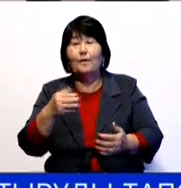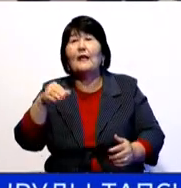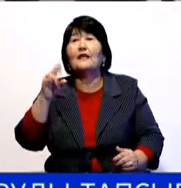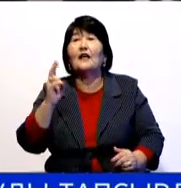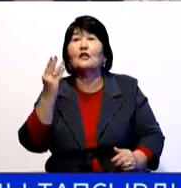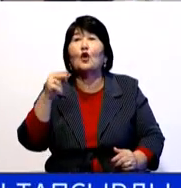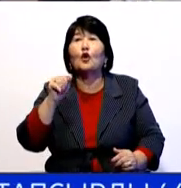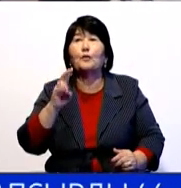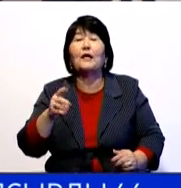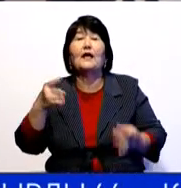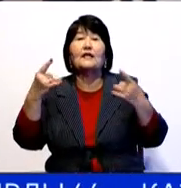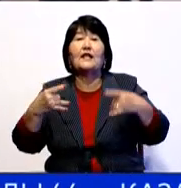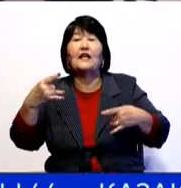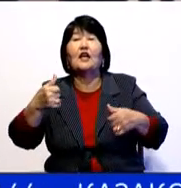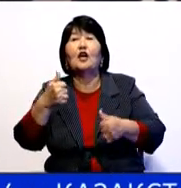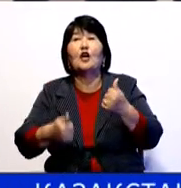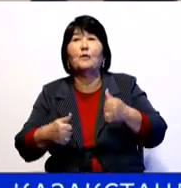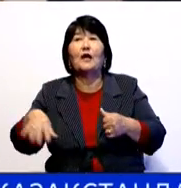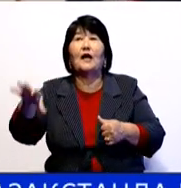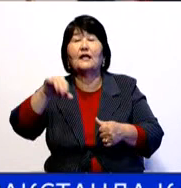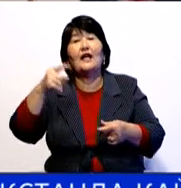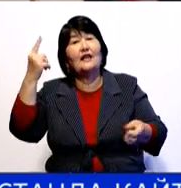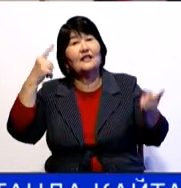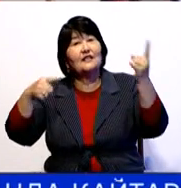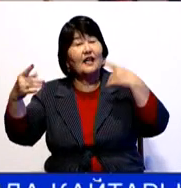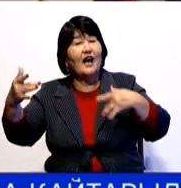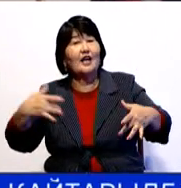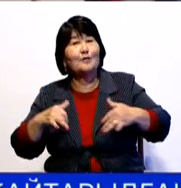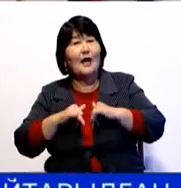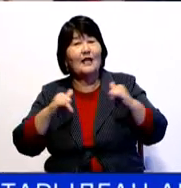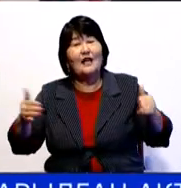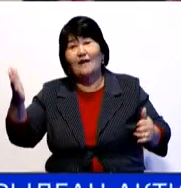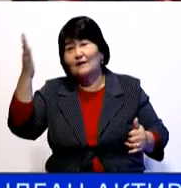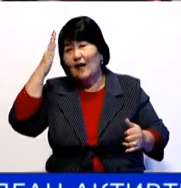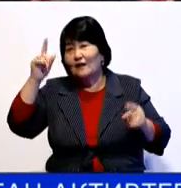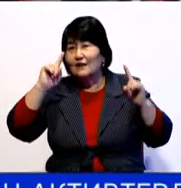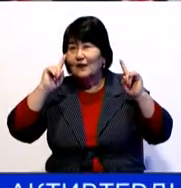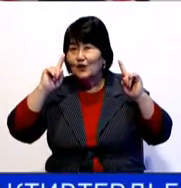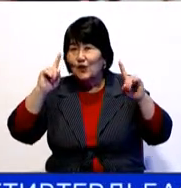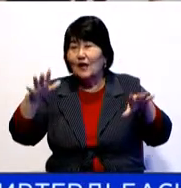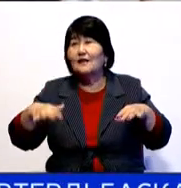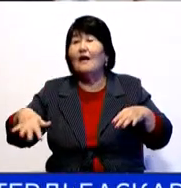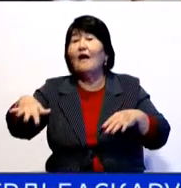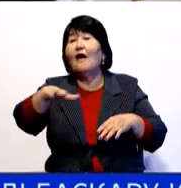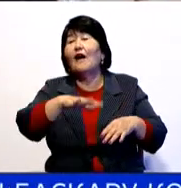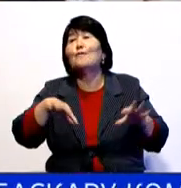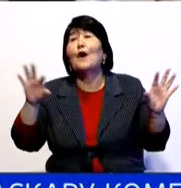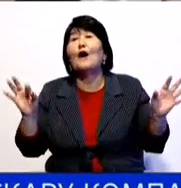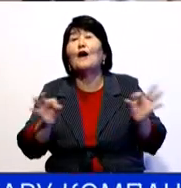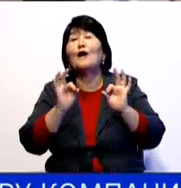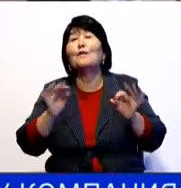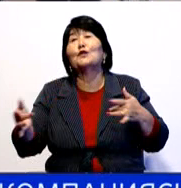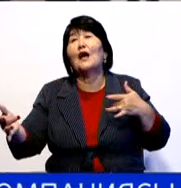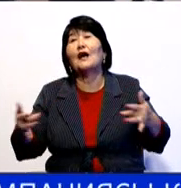Шолпан телебайқауы өнерлі өрендердің шығармашылығын шыңдап, талантын танытып, аймақтағы музыкалық төл